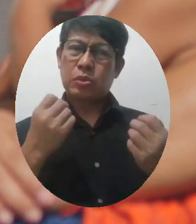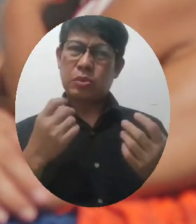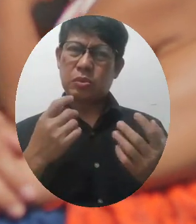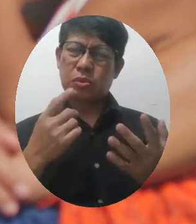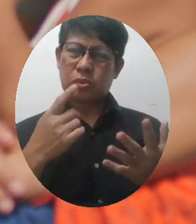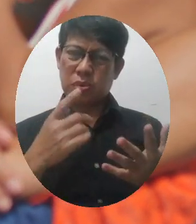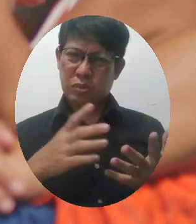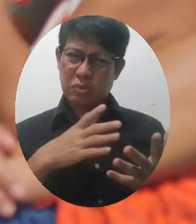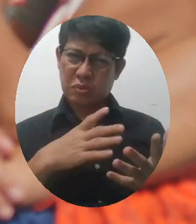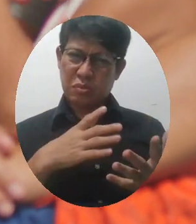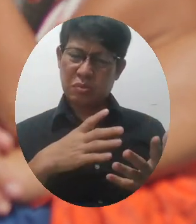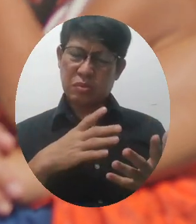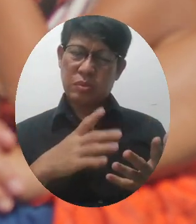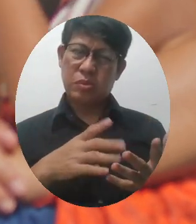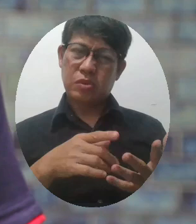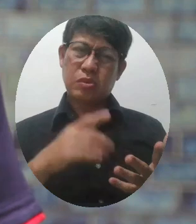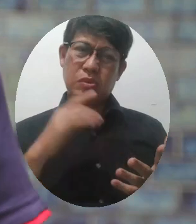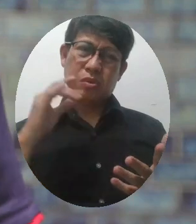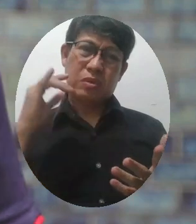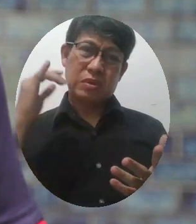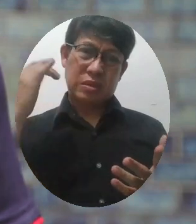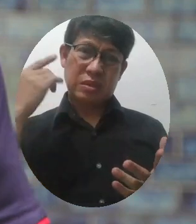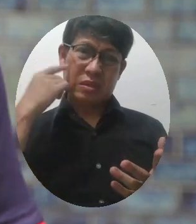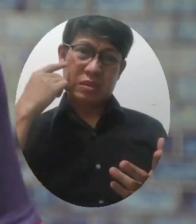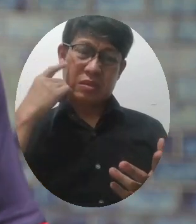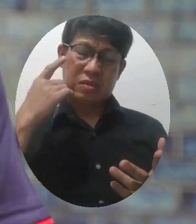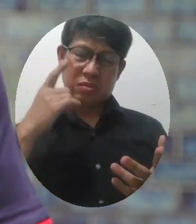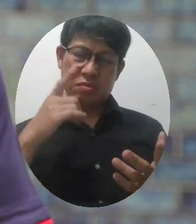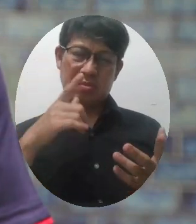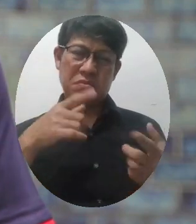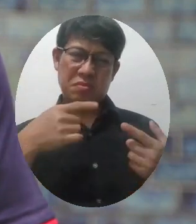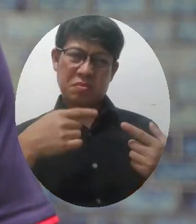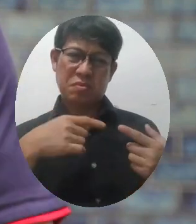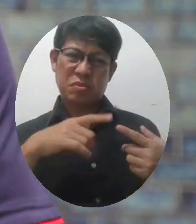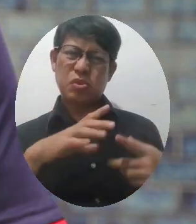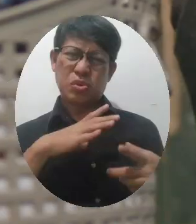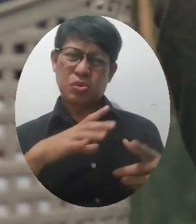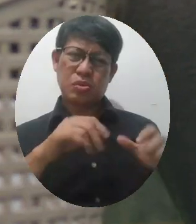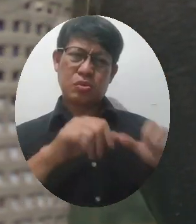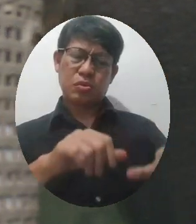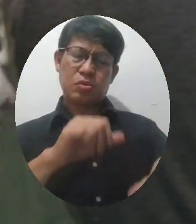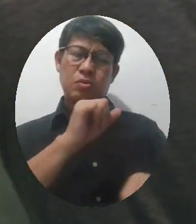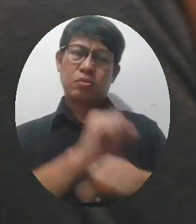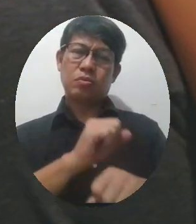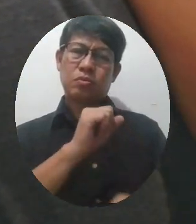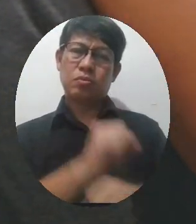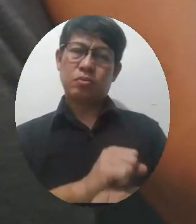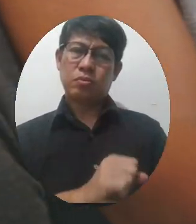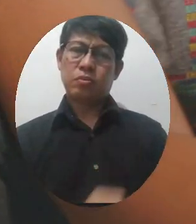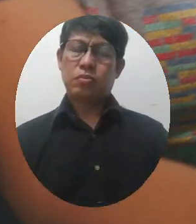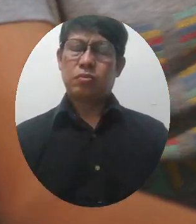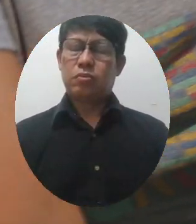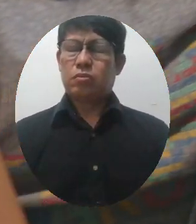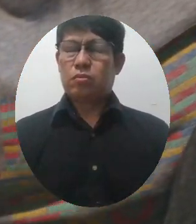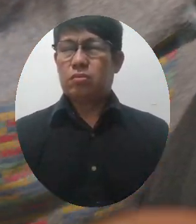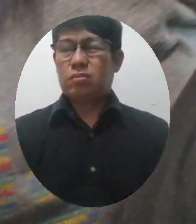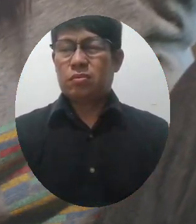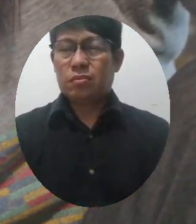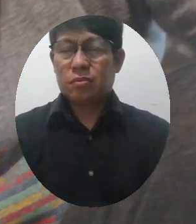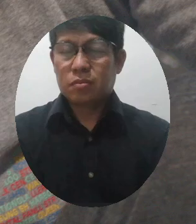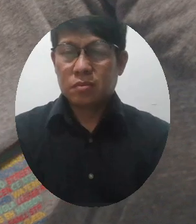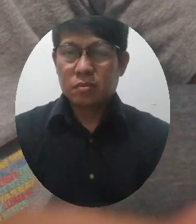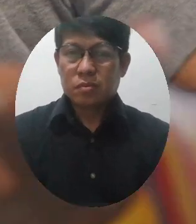Sa kabila ng problema sa pandinig, nagtatrabaho pa rin si Jennifer para makatulong sa kanyang pamilya. I-stop na po ako no,